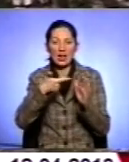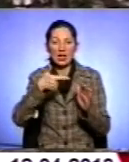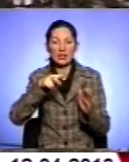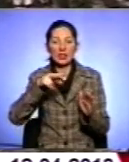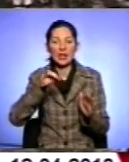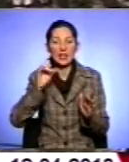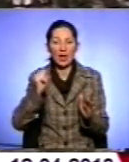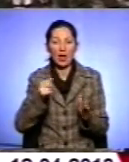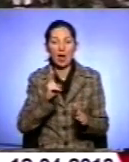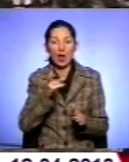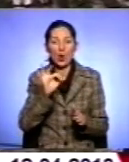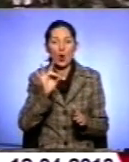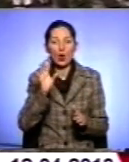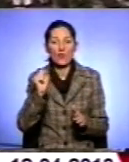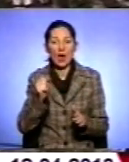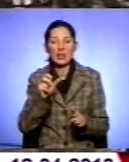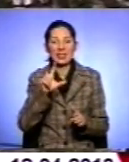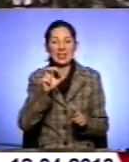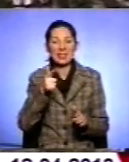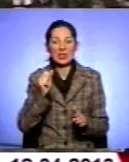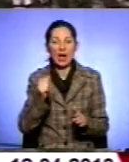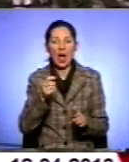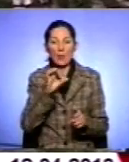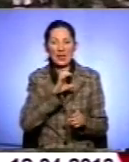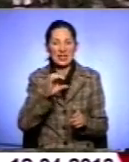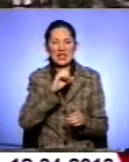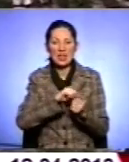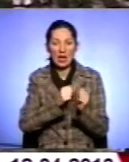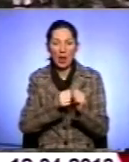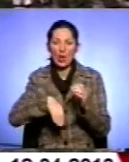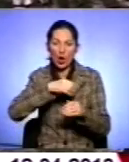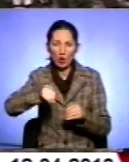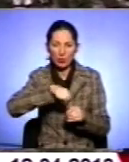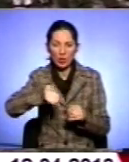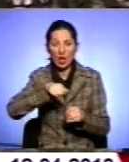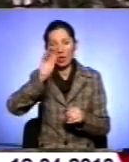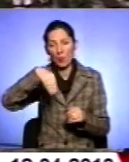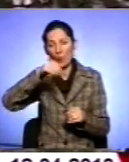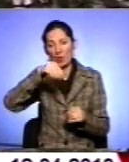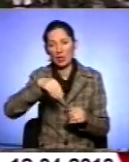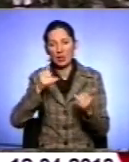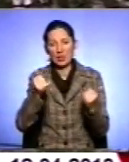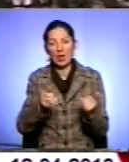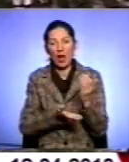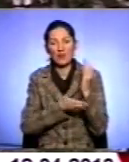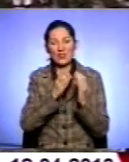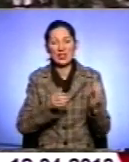300 синього каменю, це все розмішати і гарненько побілити. Але зараз в садах великих